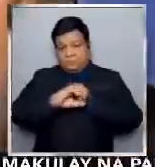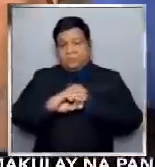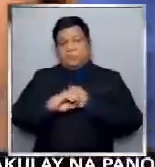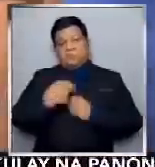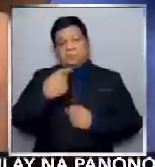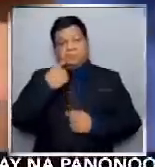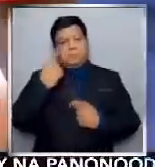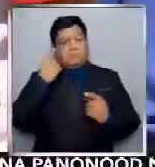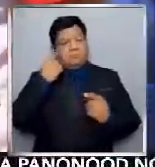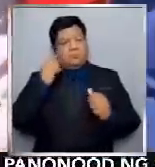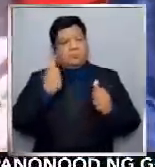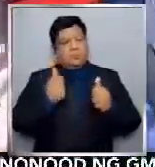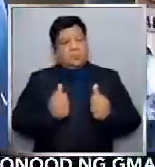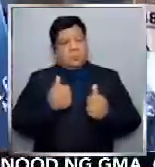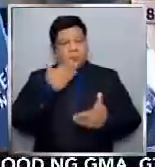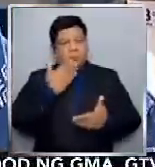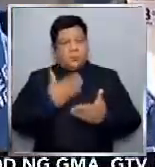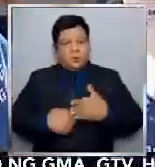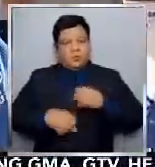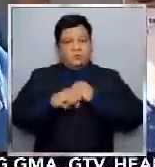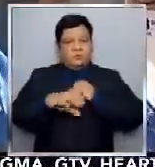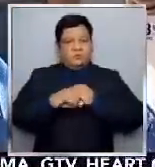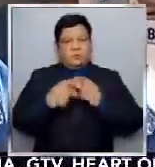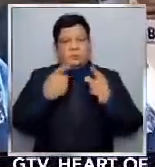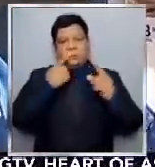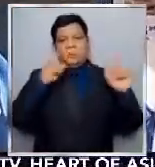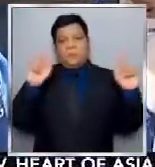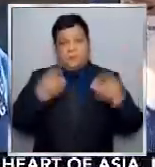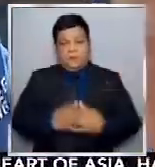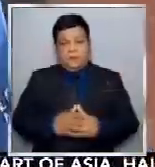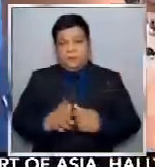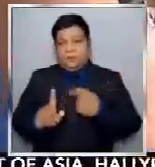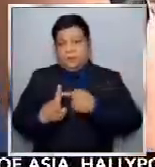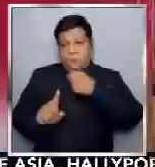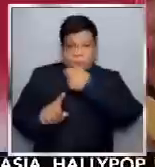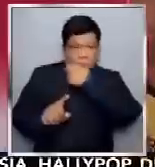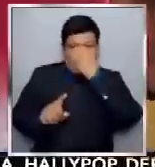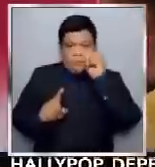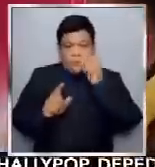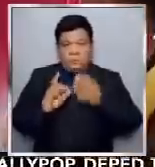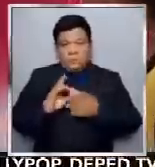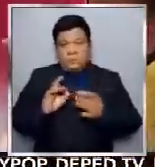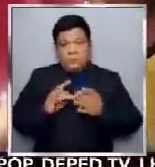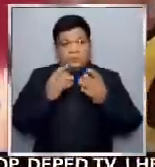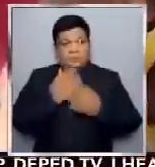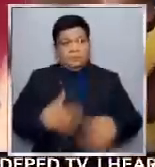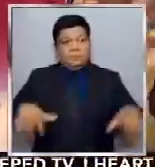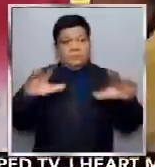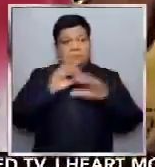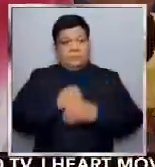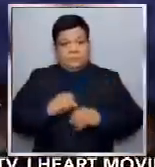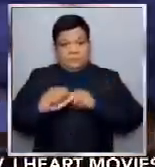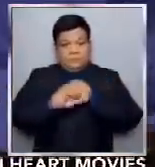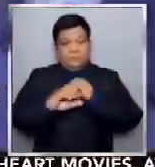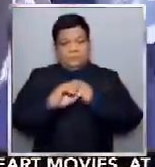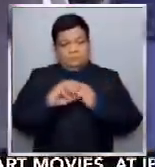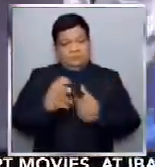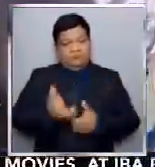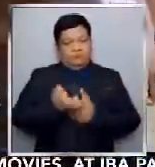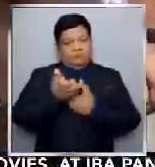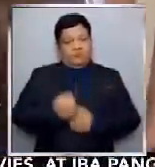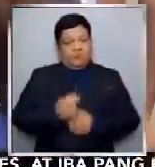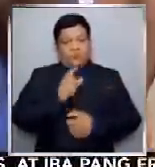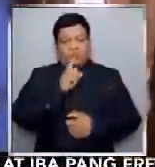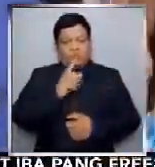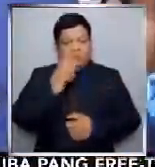good campaign ang kanilang nagawa. Si Soto, sinabing tinapos nila ang kampanya na buong tiwalang naisulong ang kanilang mga